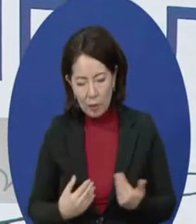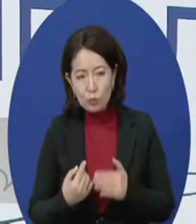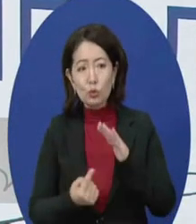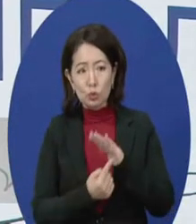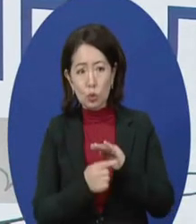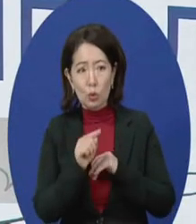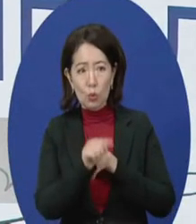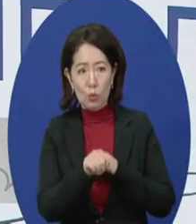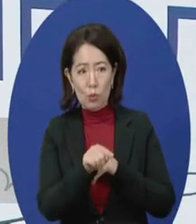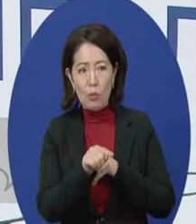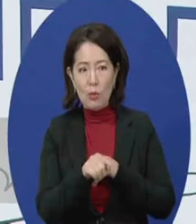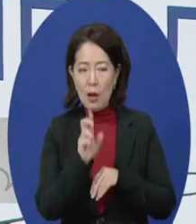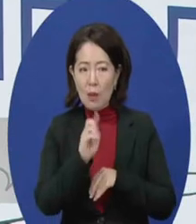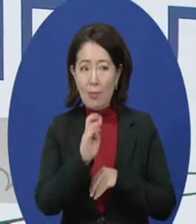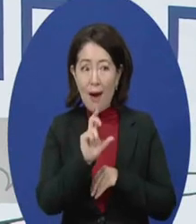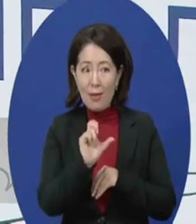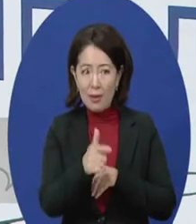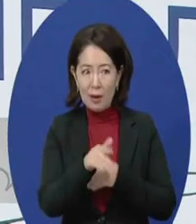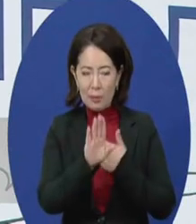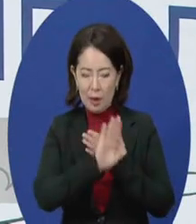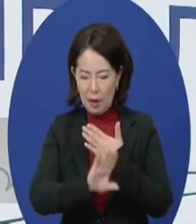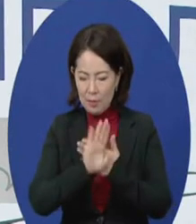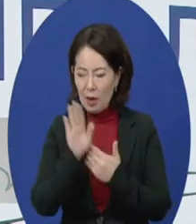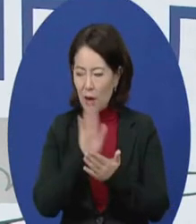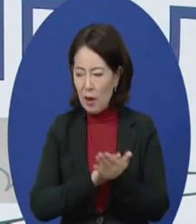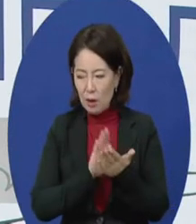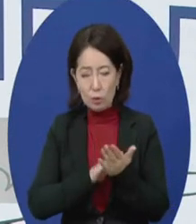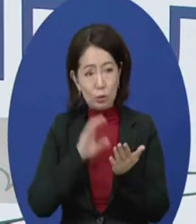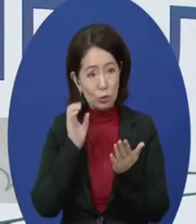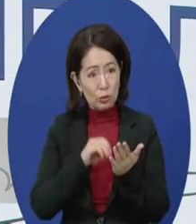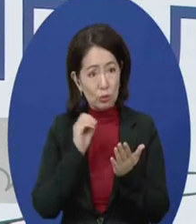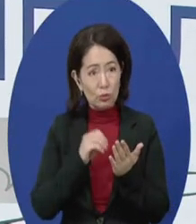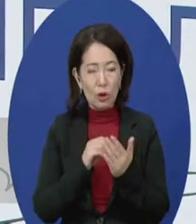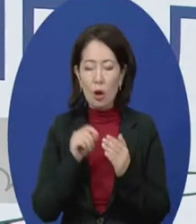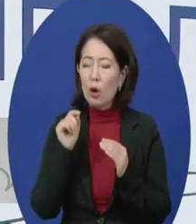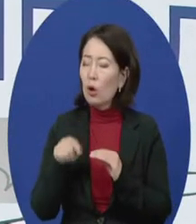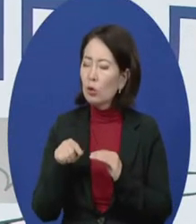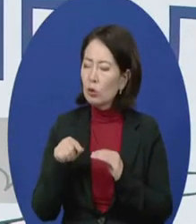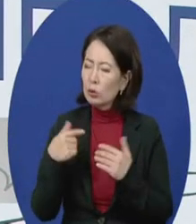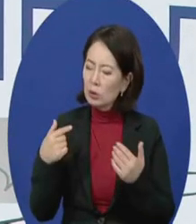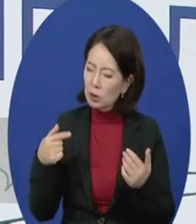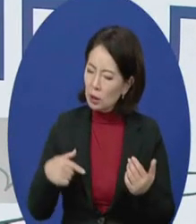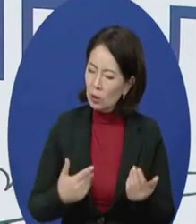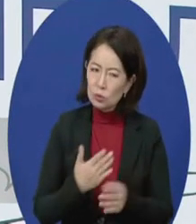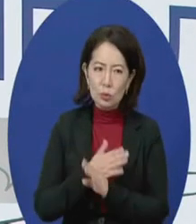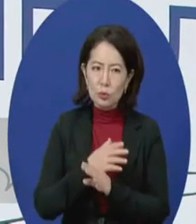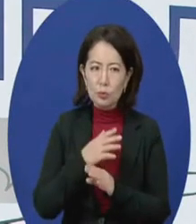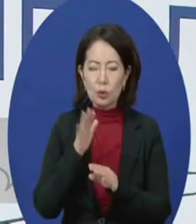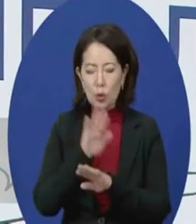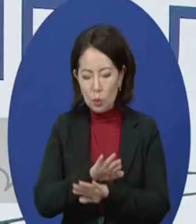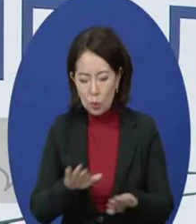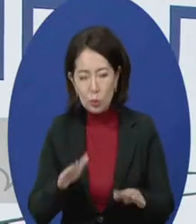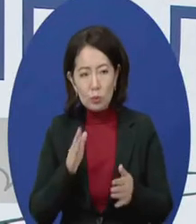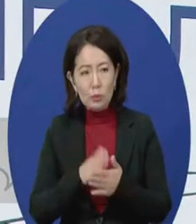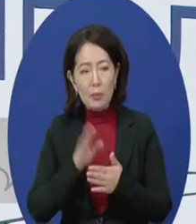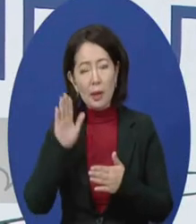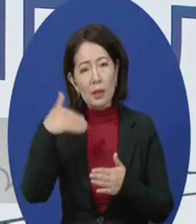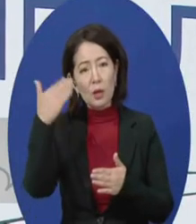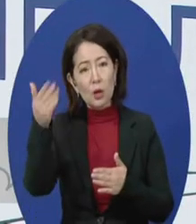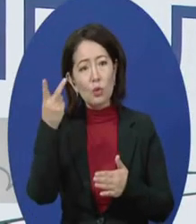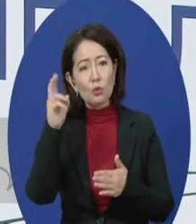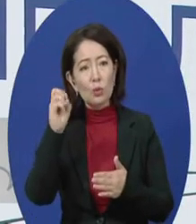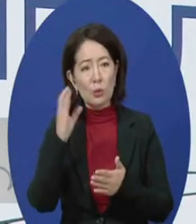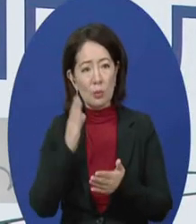үндэс. Энэ баялгаа бид нараас хайрлах ёстой. Өнөөдөр амьдрал дуусчихаагүй шүү дээ. Бид нар чи үр хүүхэд гэж байна. Хойч үе гэж